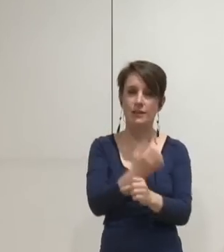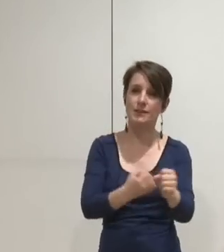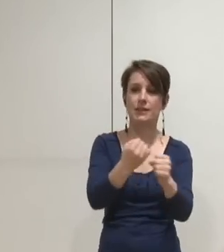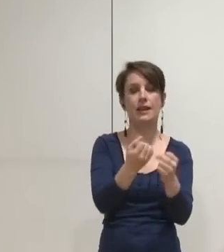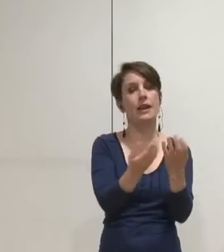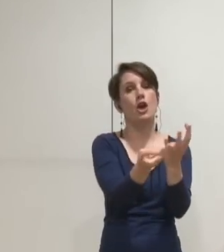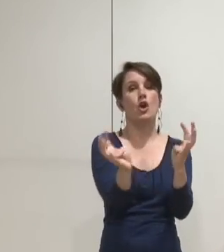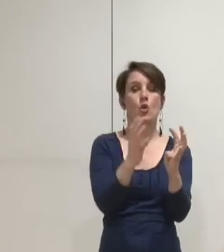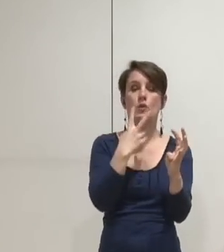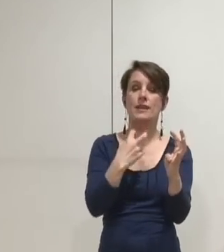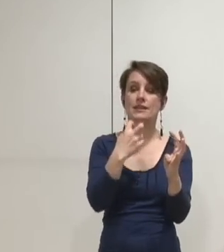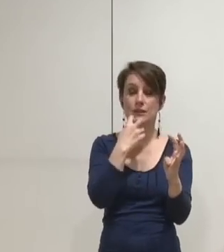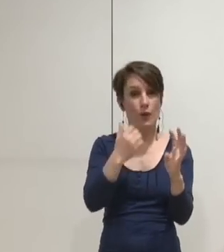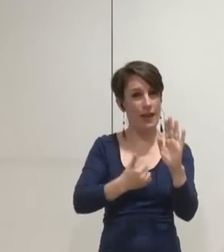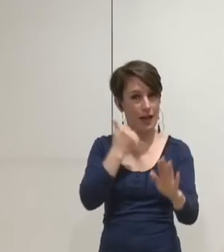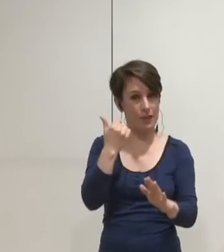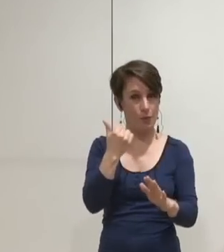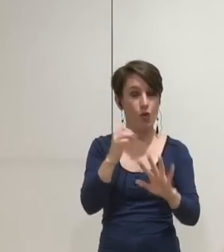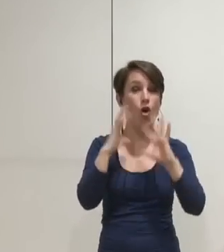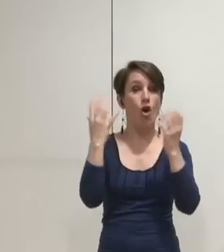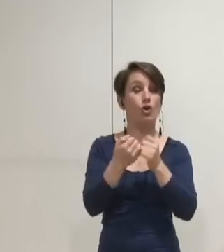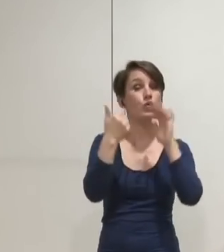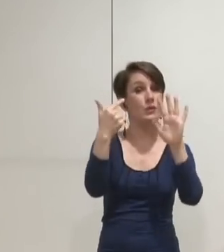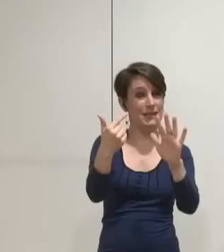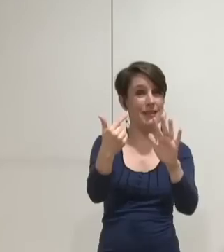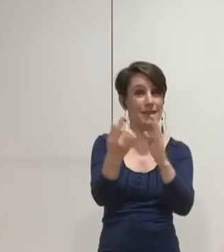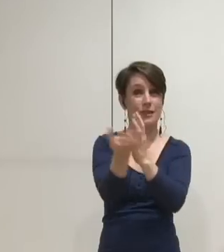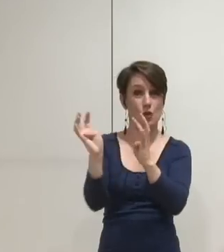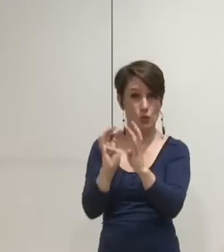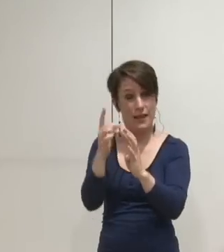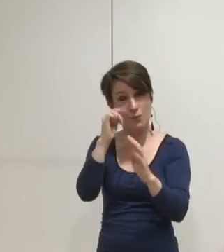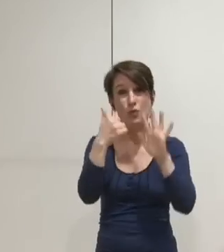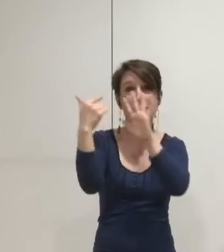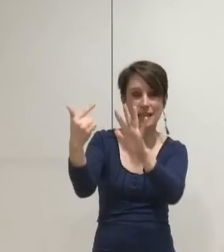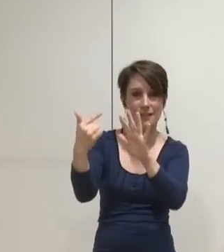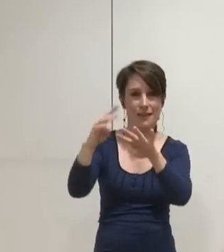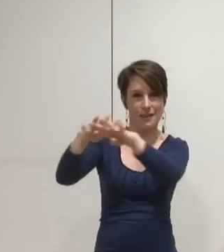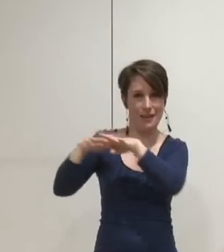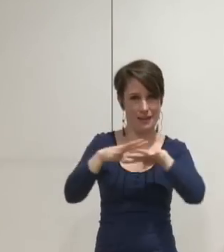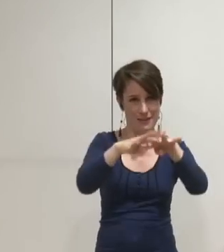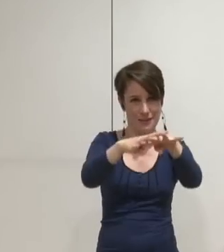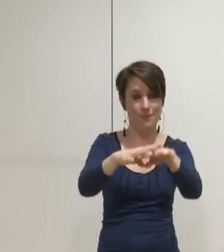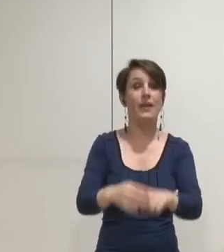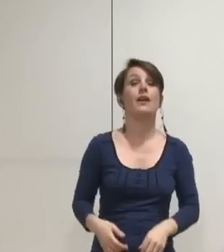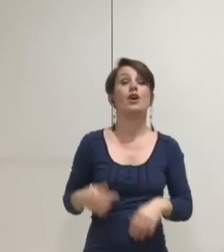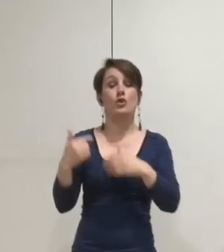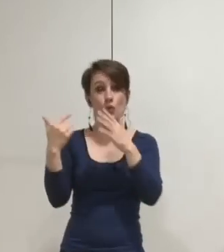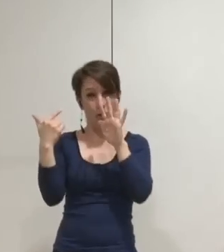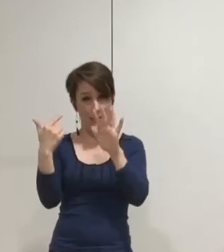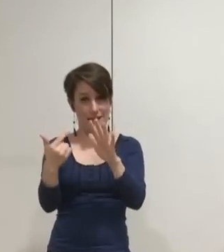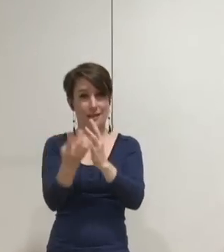conseils citoyens indépendants SEP conseils citoyens indépendants sur SEP quartiers grenoblois parmi ces SEP conseils citoyens